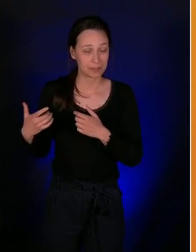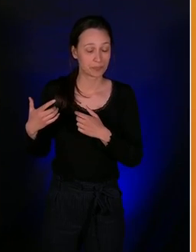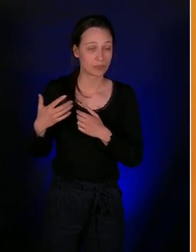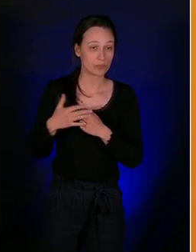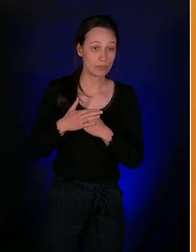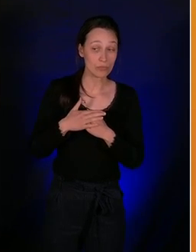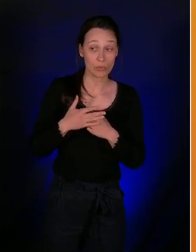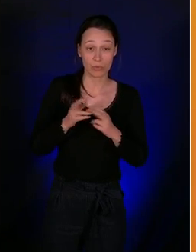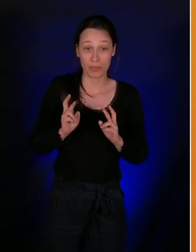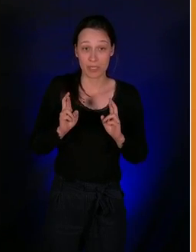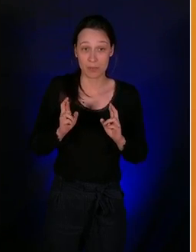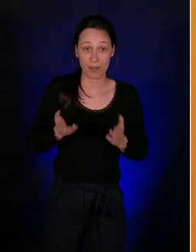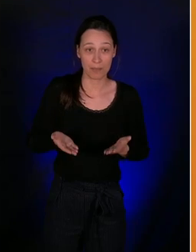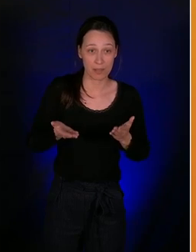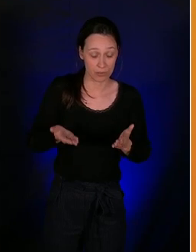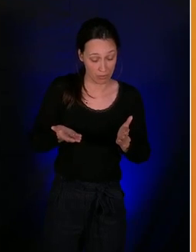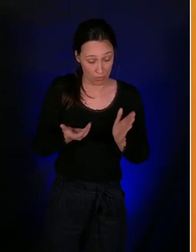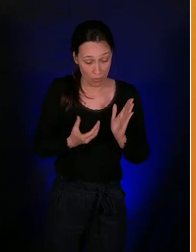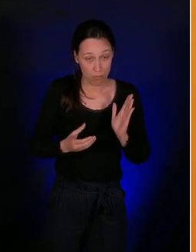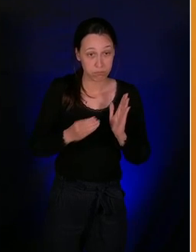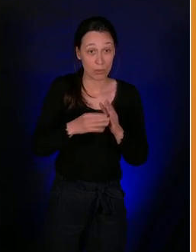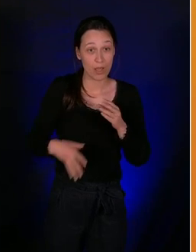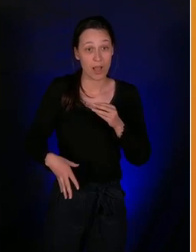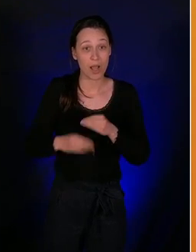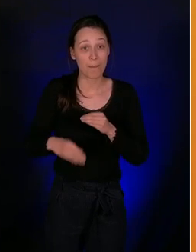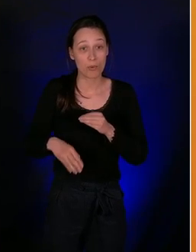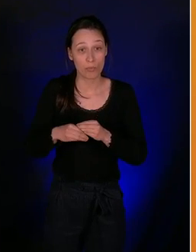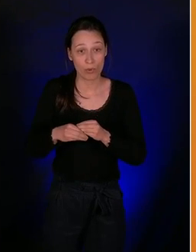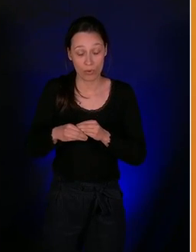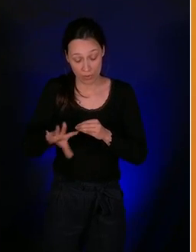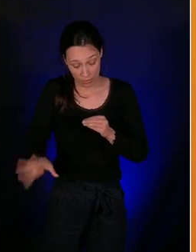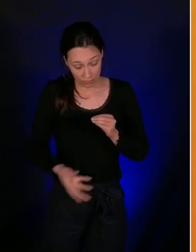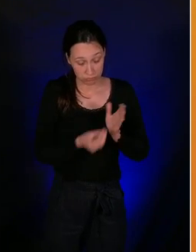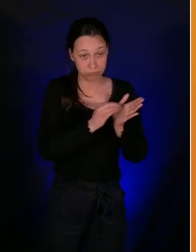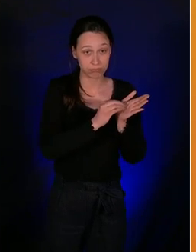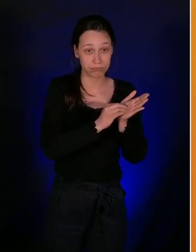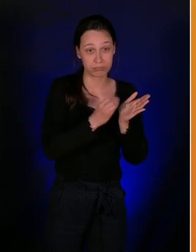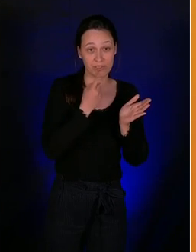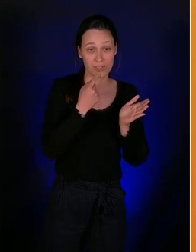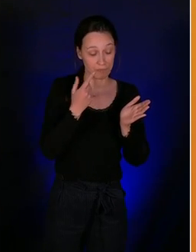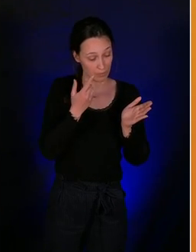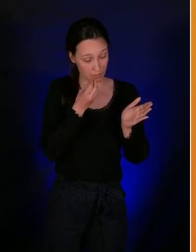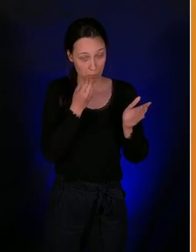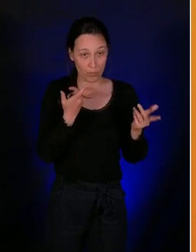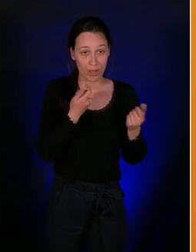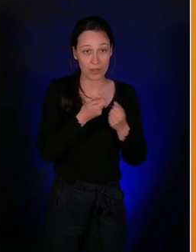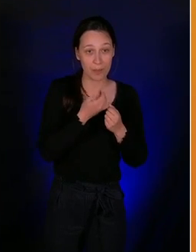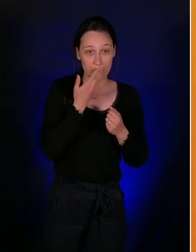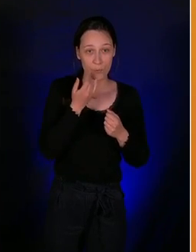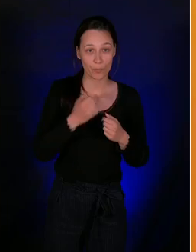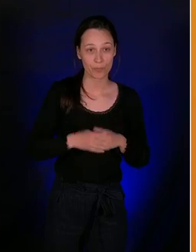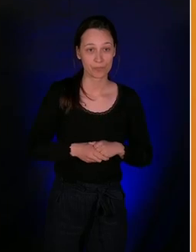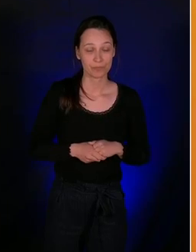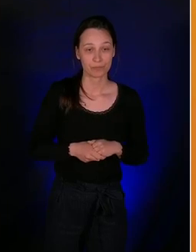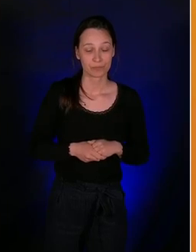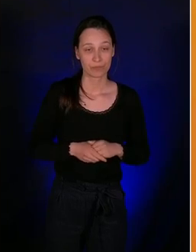les amendements portés par les syndicats a permis de répondre à ces manques. Sur la retraite,